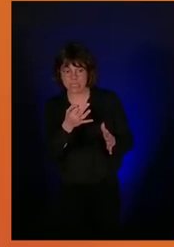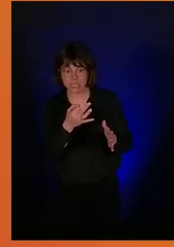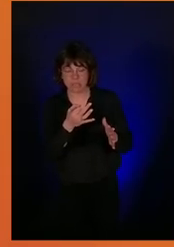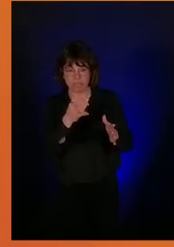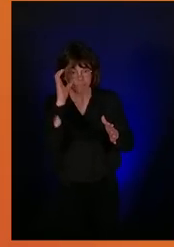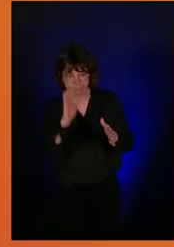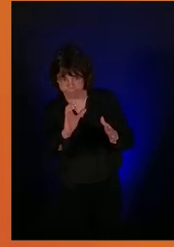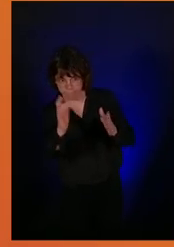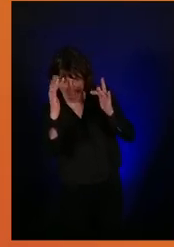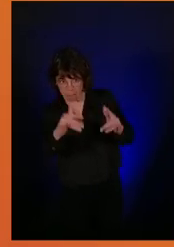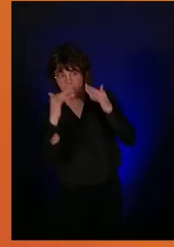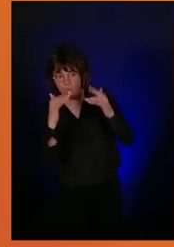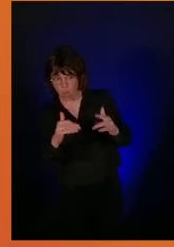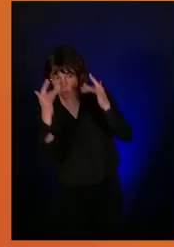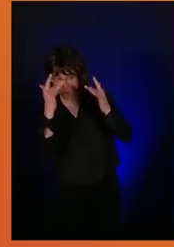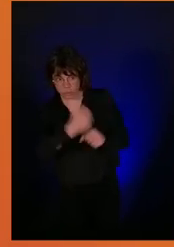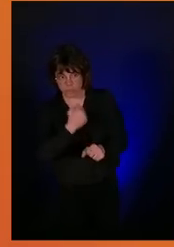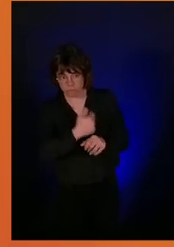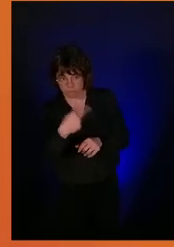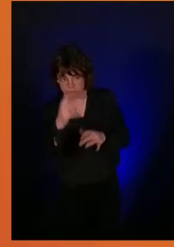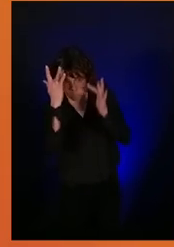savoir. Merci Gérard déjà pour tout l'accompagnement.